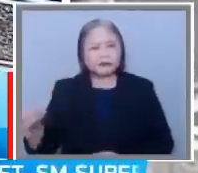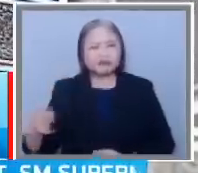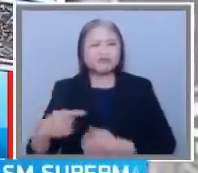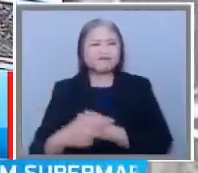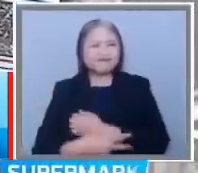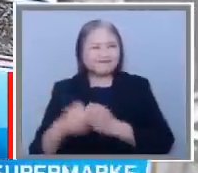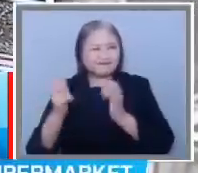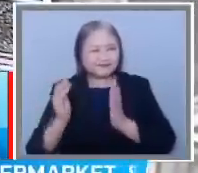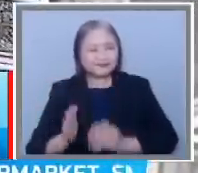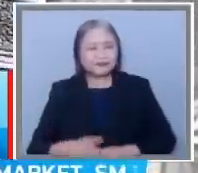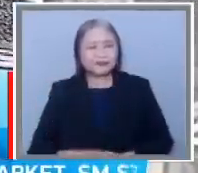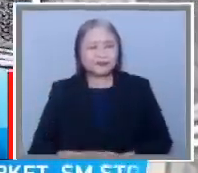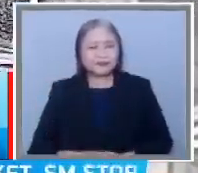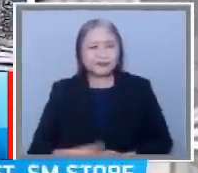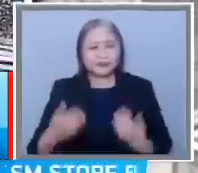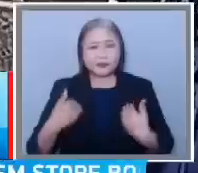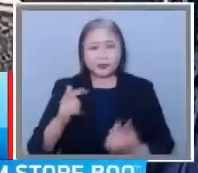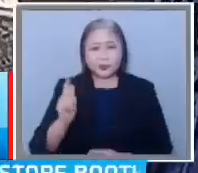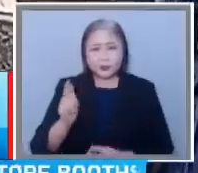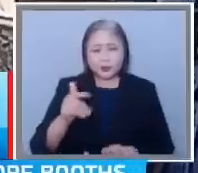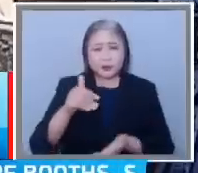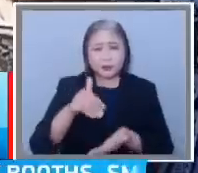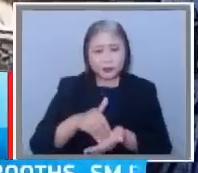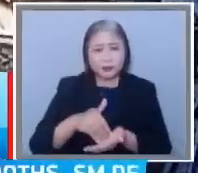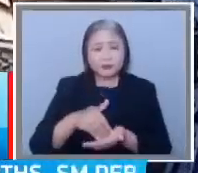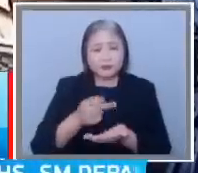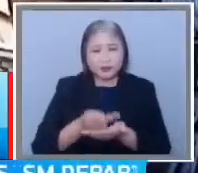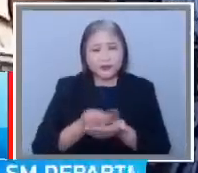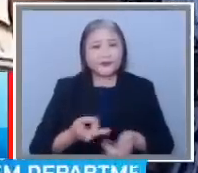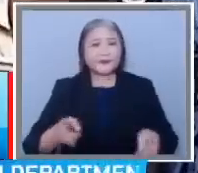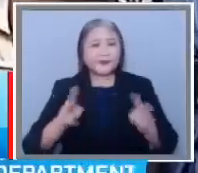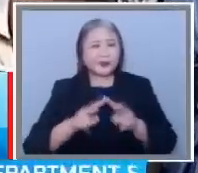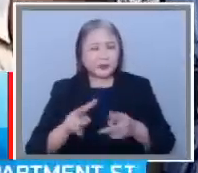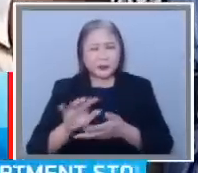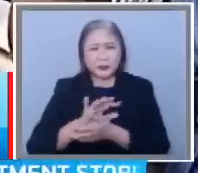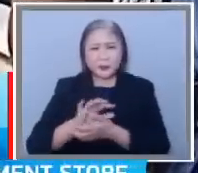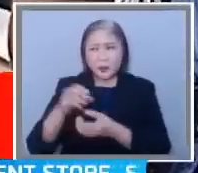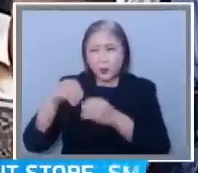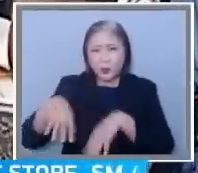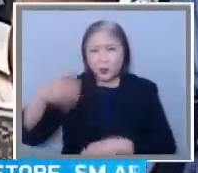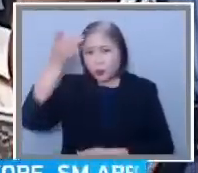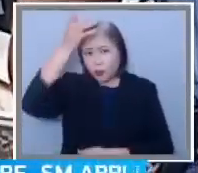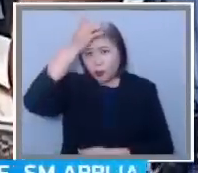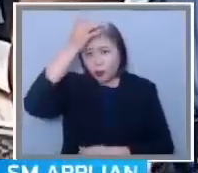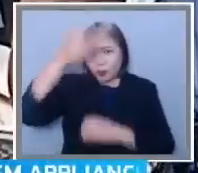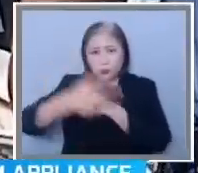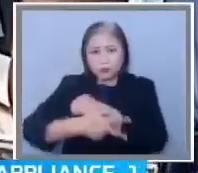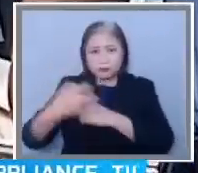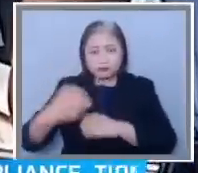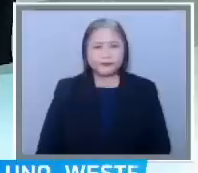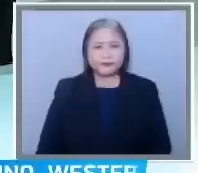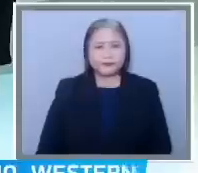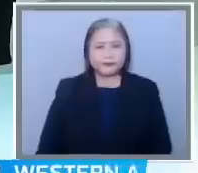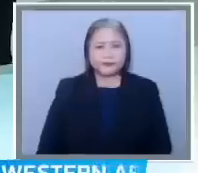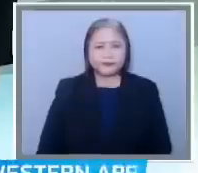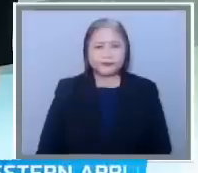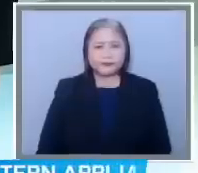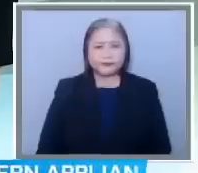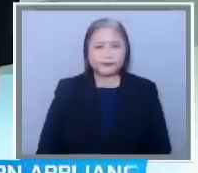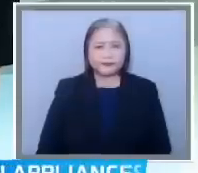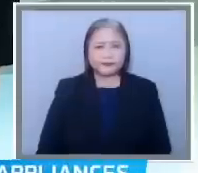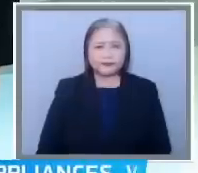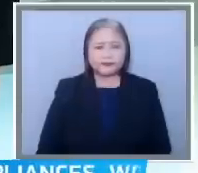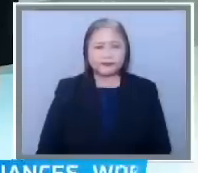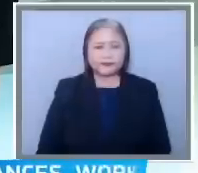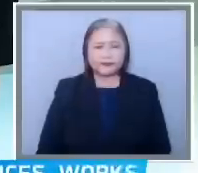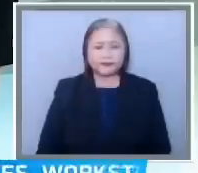Tinatayang nasa 20,000 piso ang halaga ng nawawalang corona. Patuloy ang imbestigasyon. Pwede